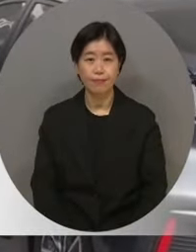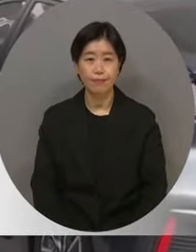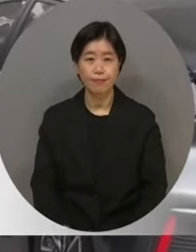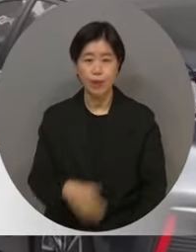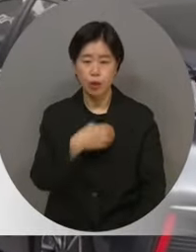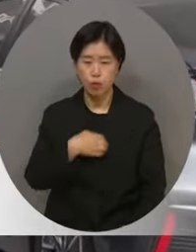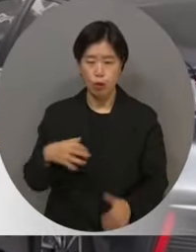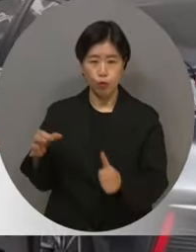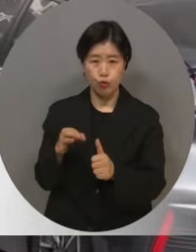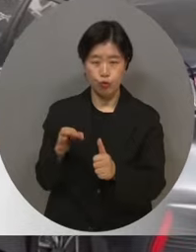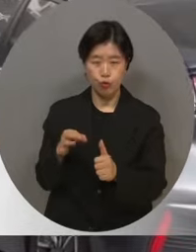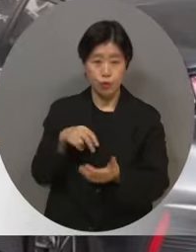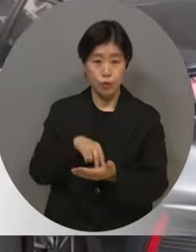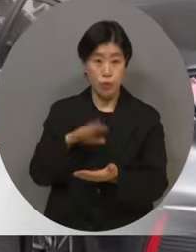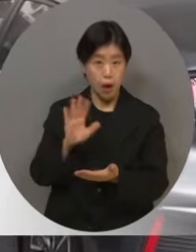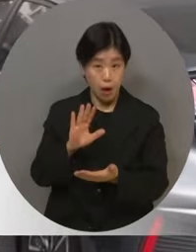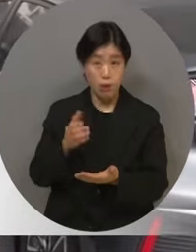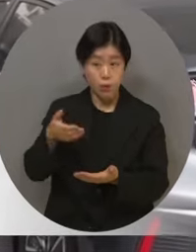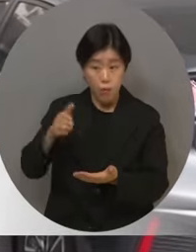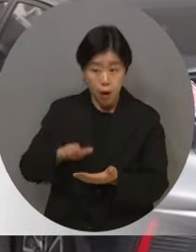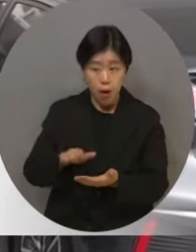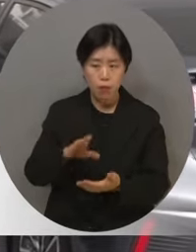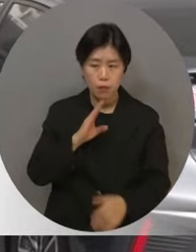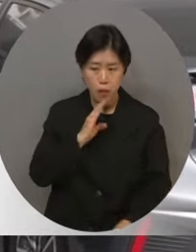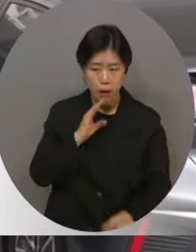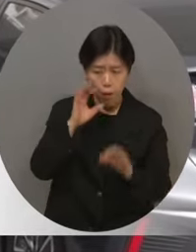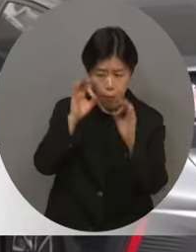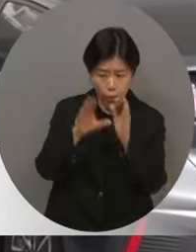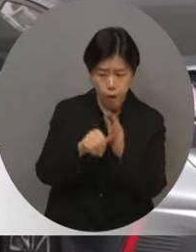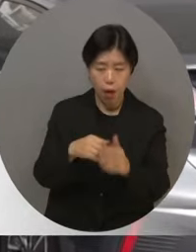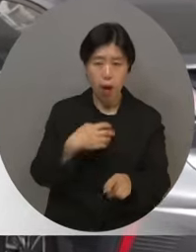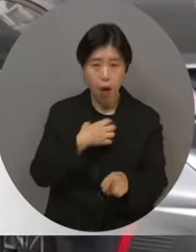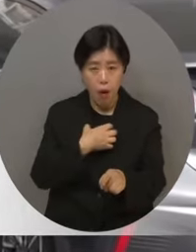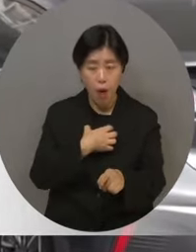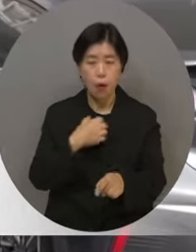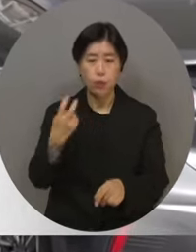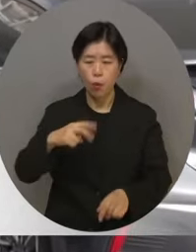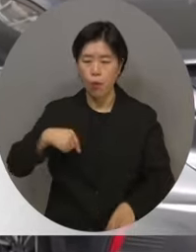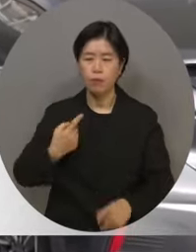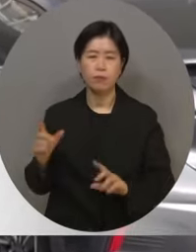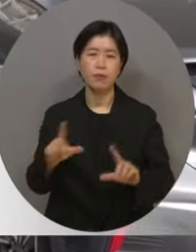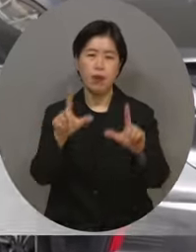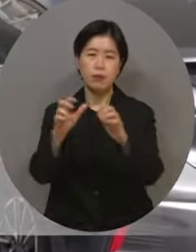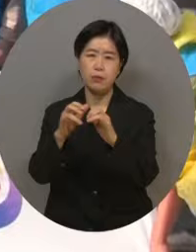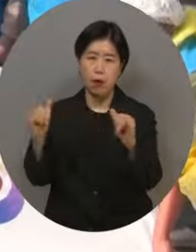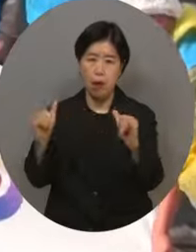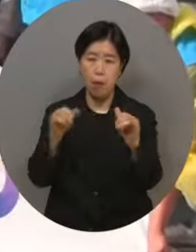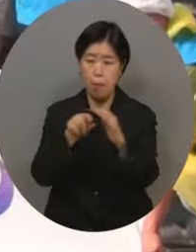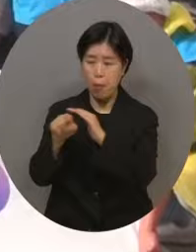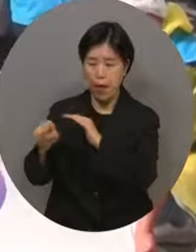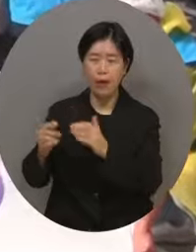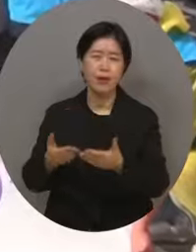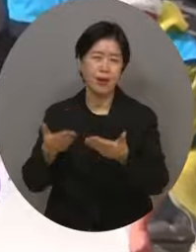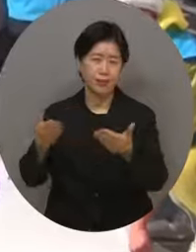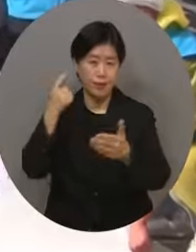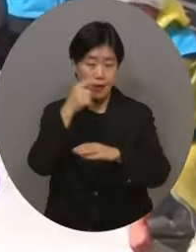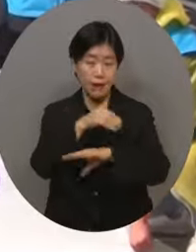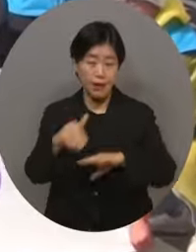하더라도 좀 위기가 있거나 아니면 좀 어려우신 독거같거나 이런 문제들. 이번